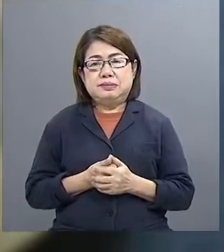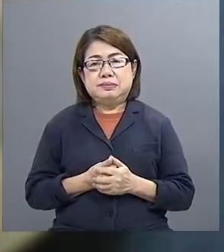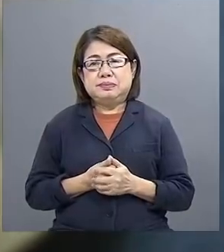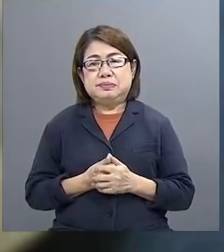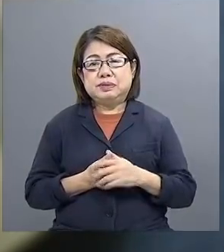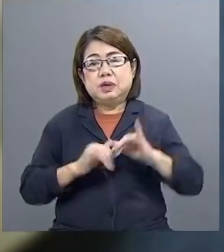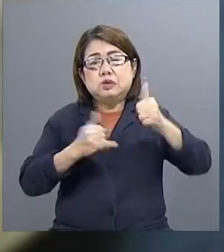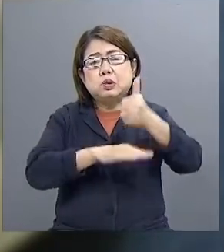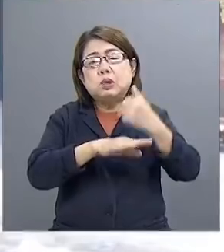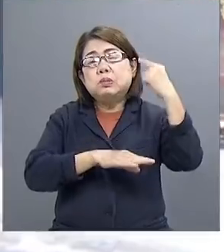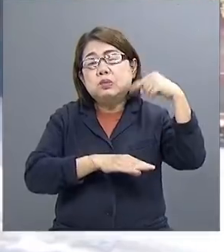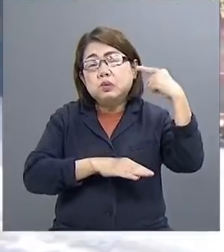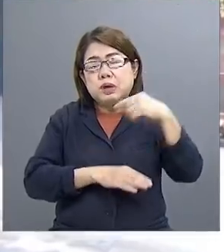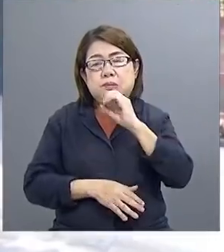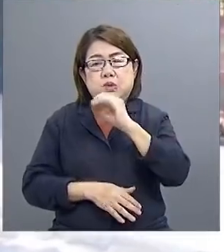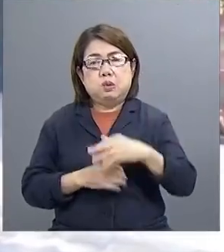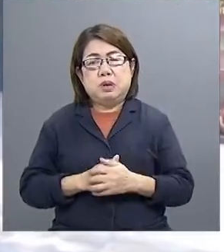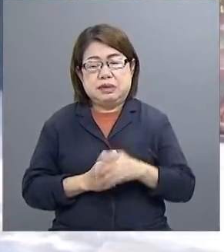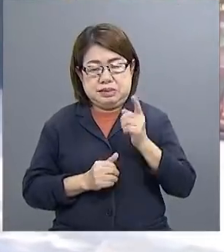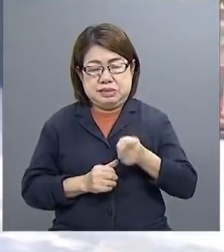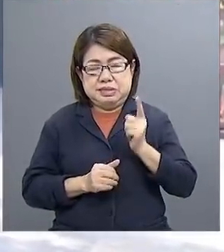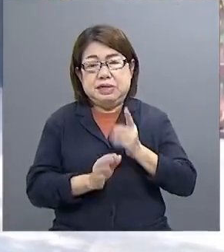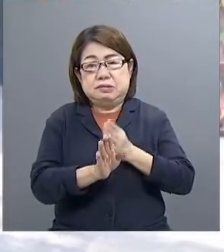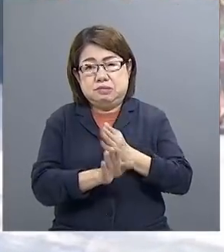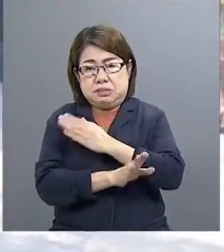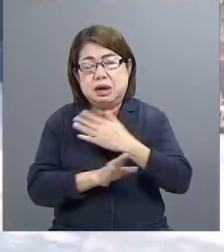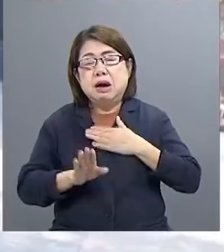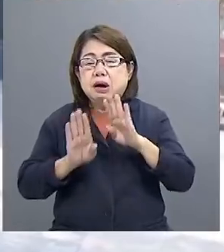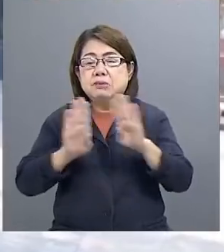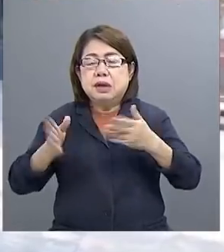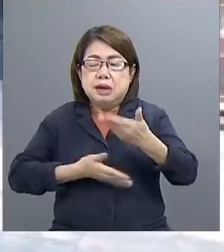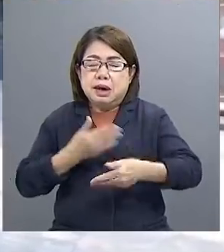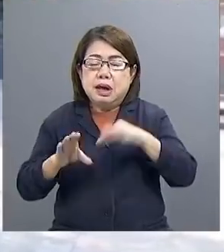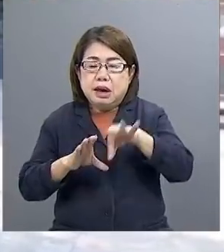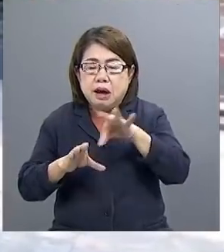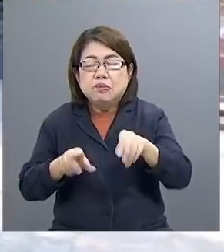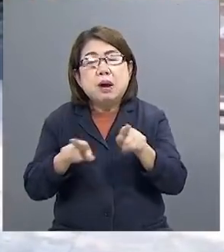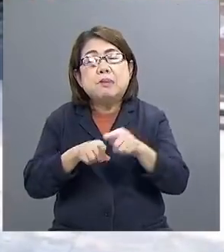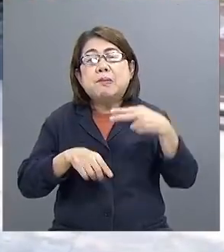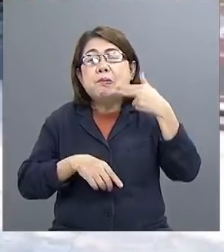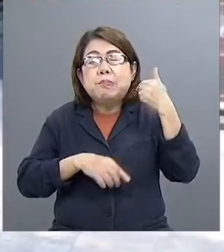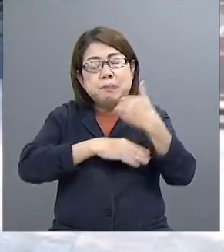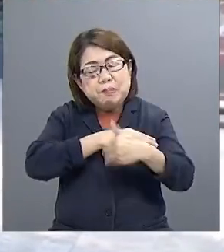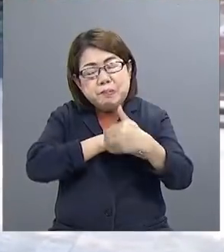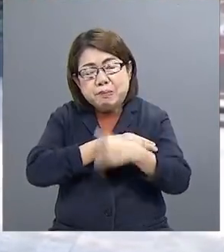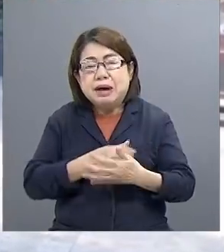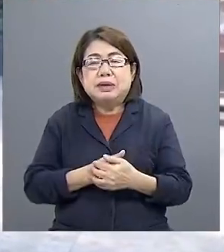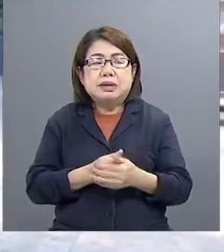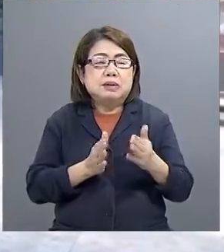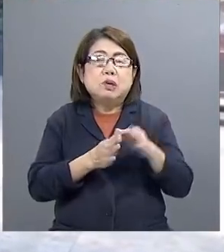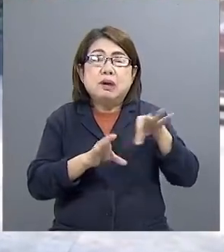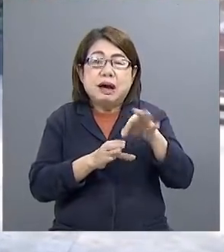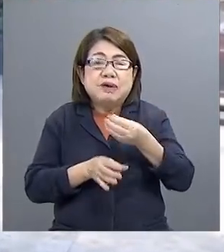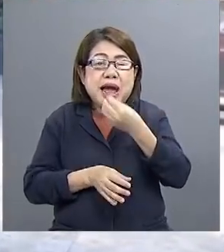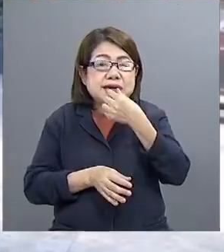ร้านบอกว่าก่อนหน้านี้เปิดร้านจำหน่ายกาแฟและขนมเบเกอรี่สำหรับรับประทานกับกาแฟต่อมา